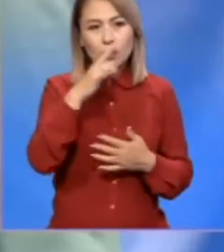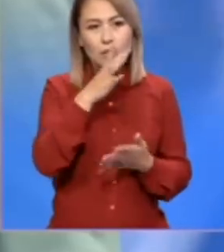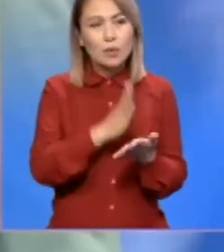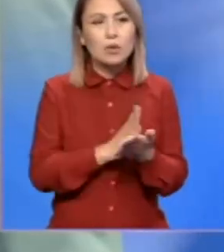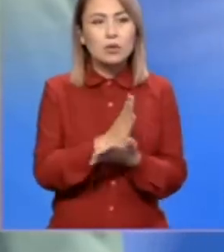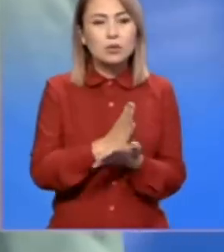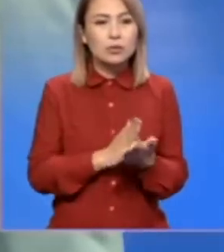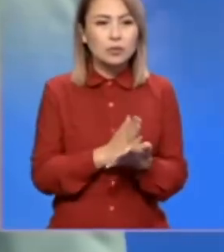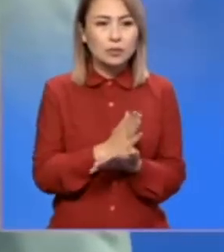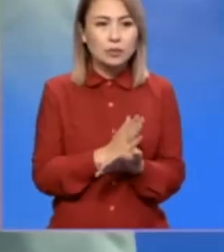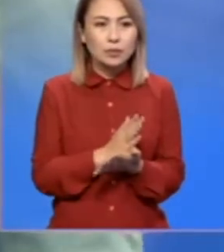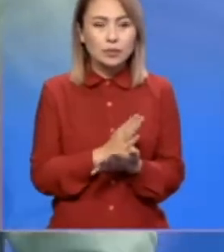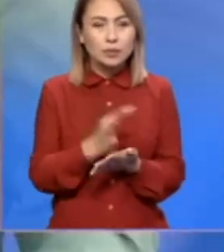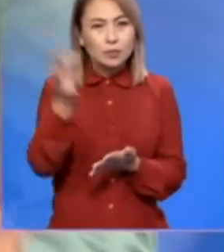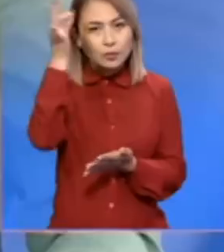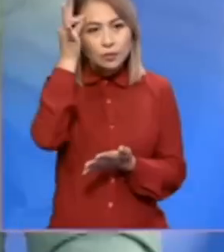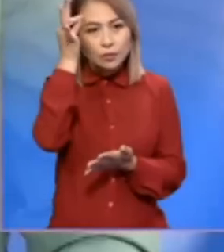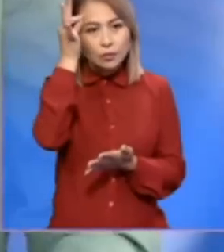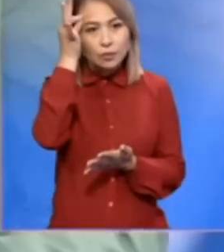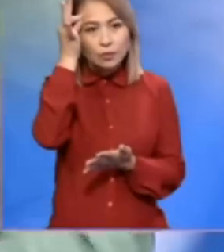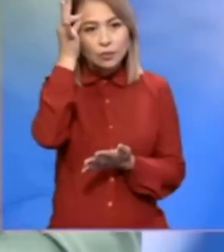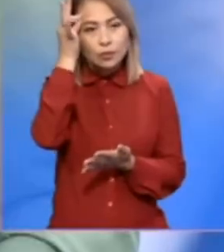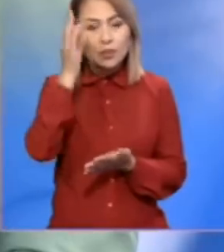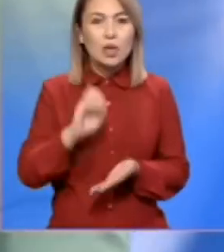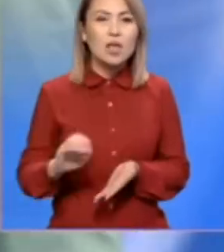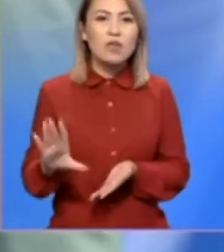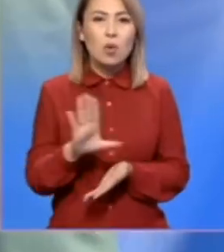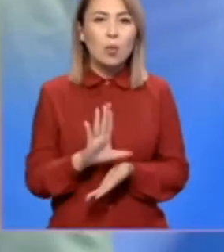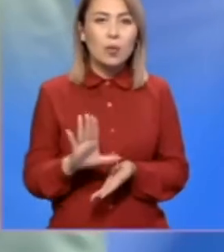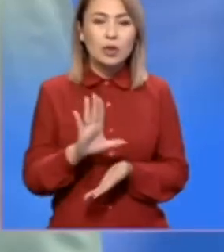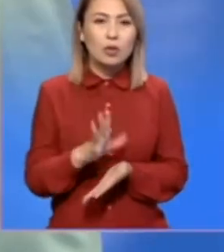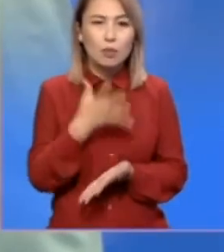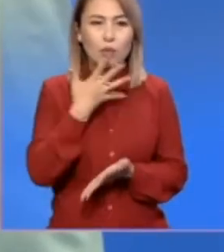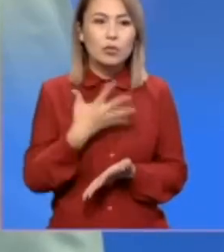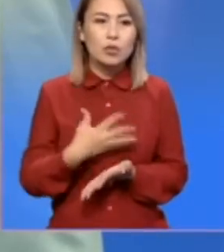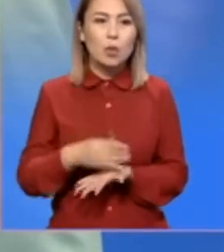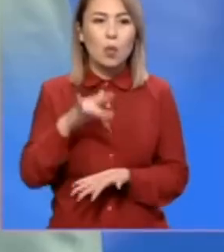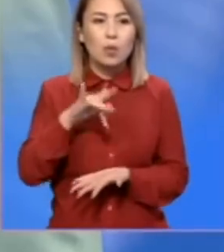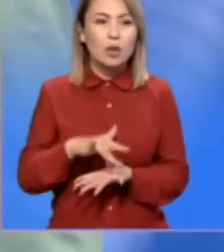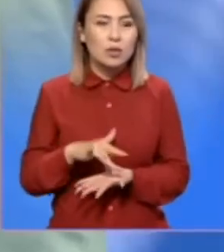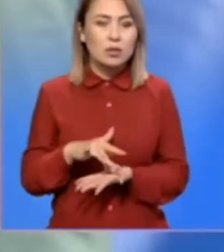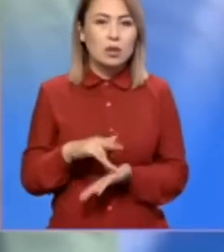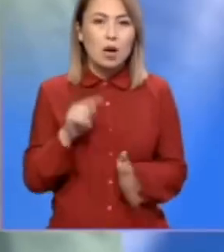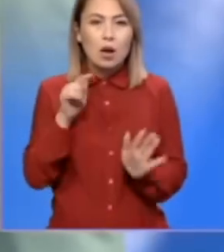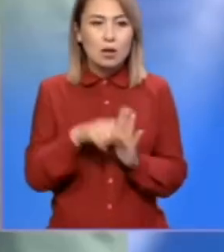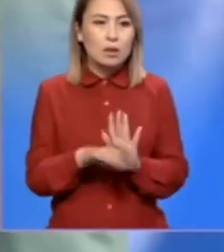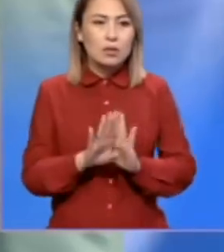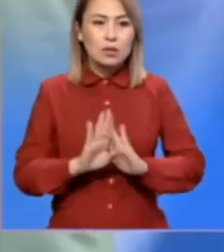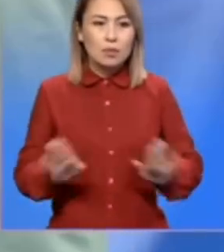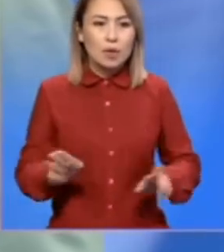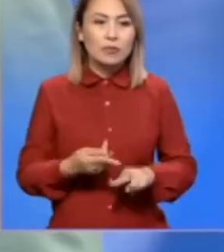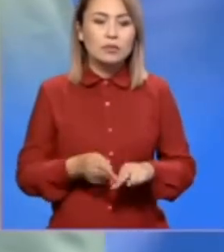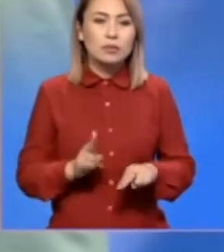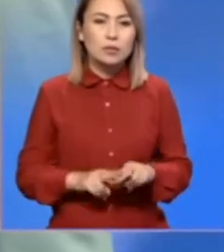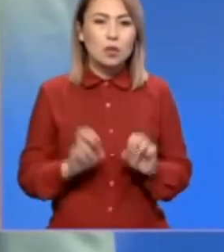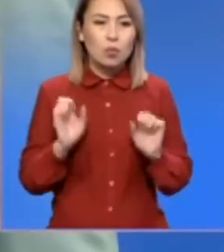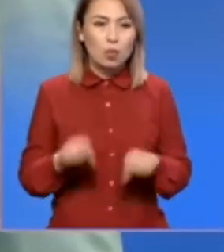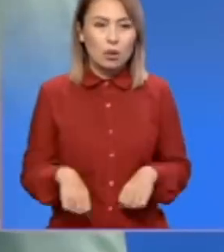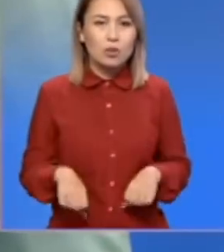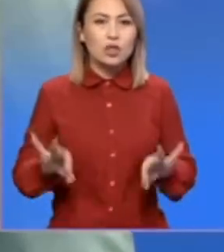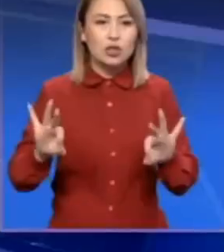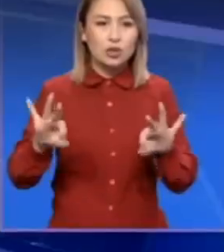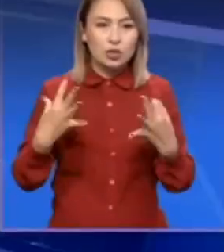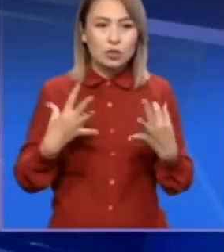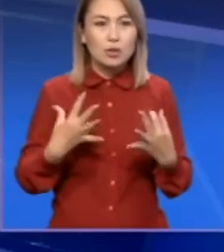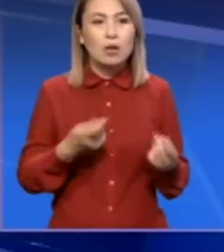достығымызды елеп ескеріп, осы Европаның өздерінің ортасында ортқан дауға бізді араластырмай тасымалдауға мүмкіндік беретін шығар. Және де біздің